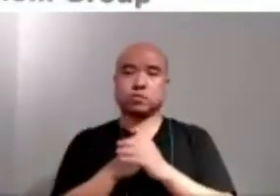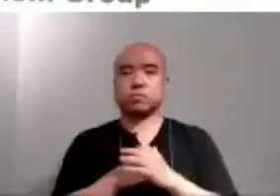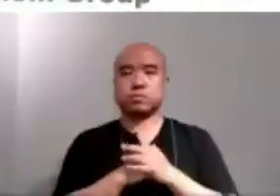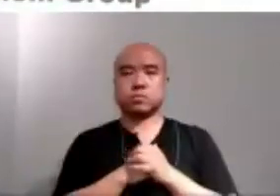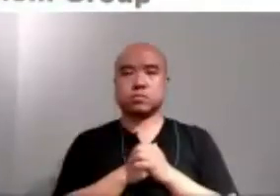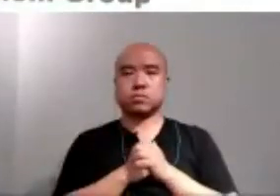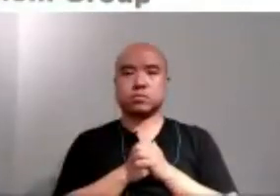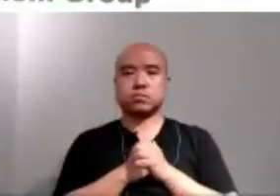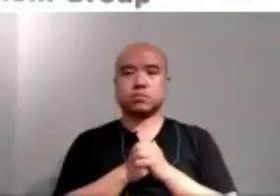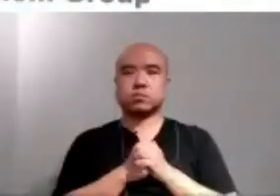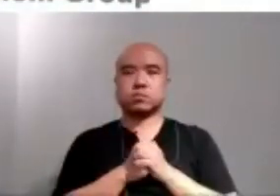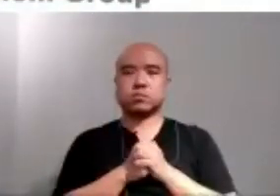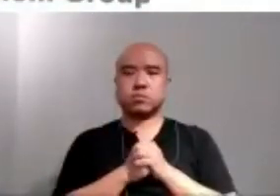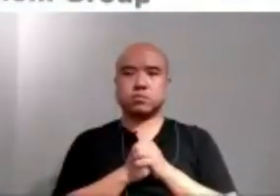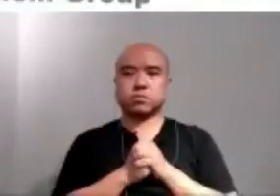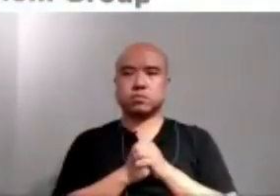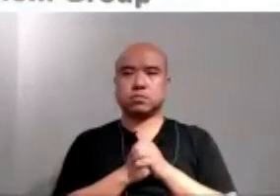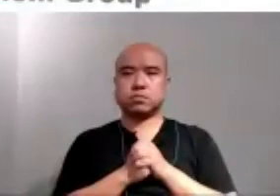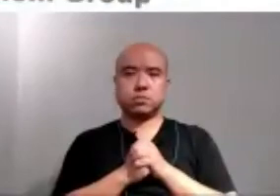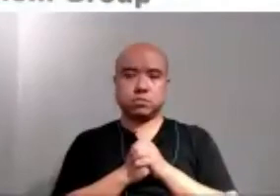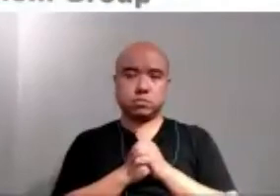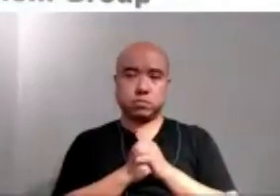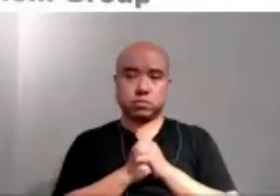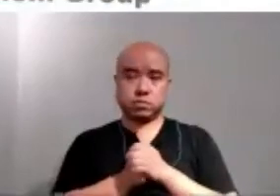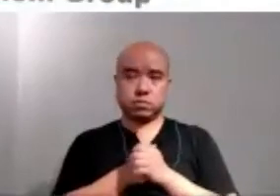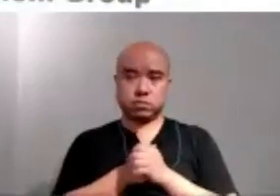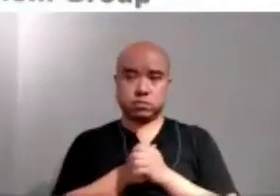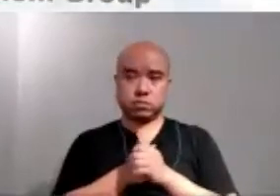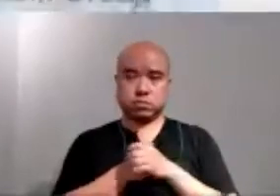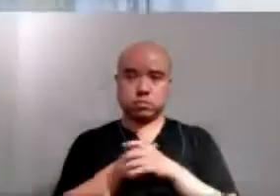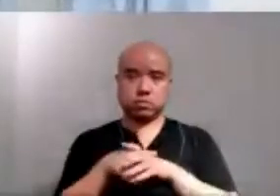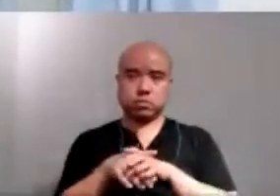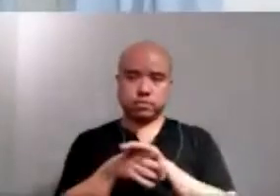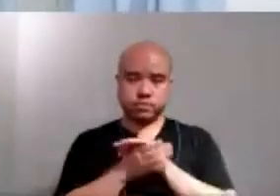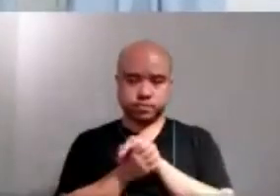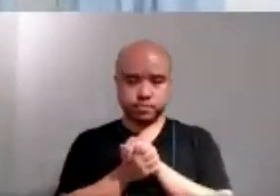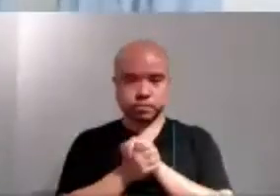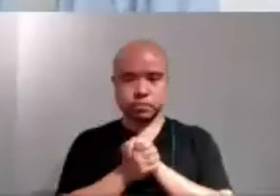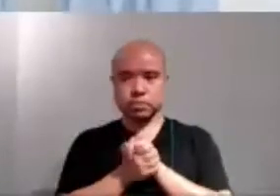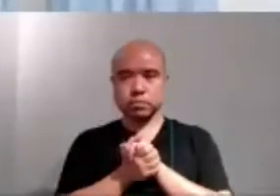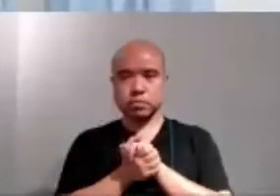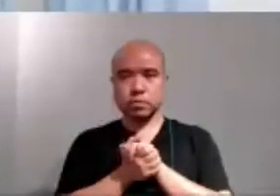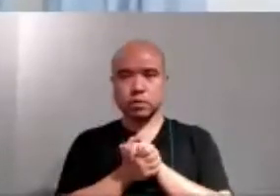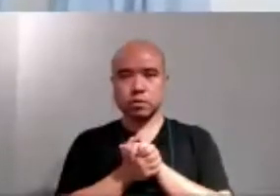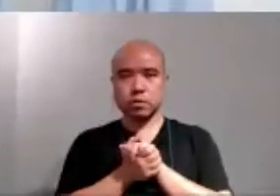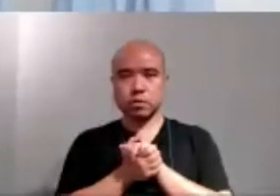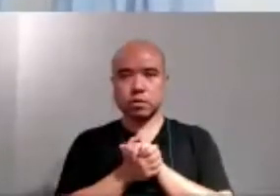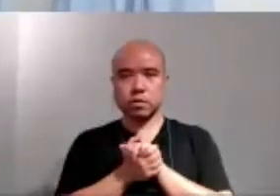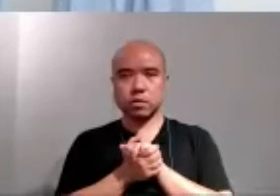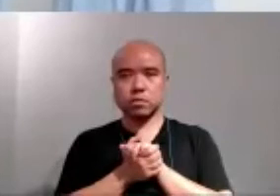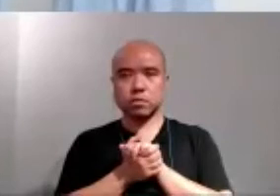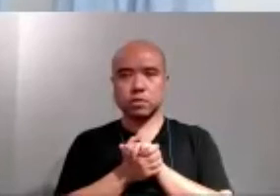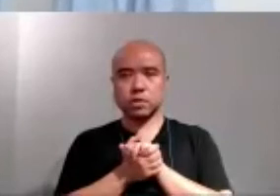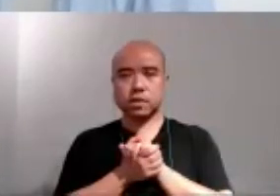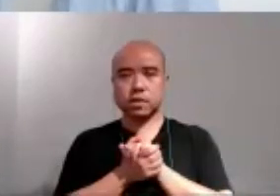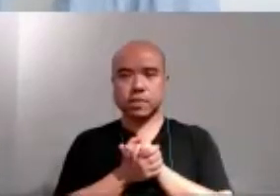哋嘅计划嘅主要内容同埋一啲特别之处，多谢大家。 Thank you。哇，几位同学仔好犀利啊，唔需要 PowerPoint